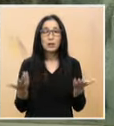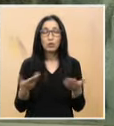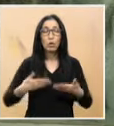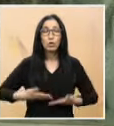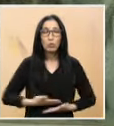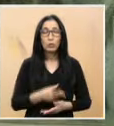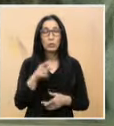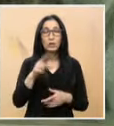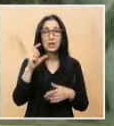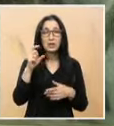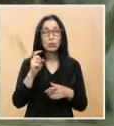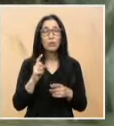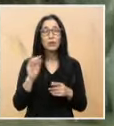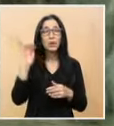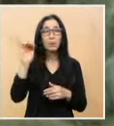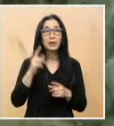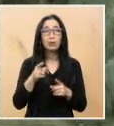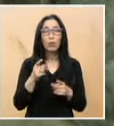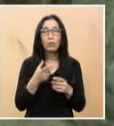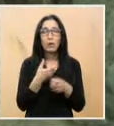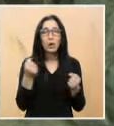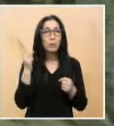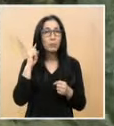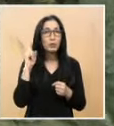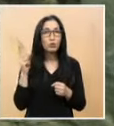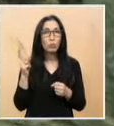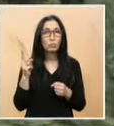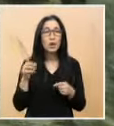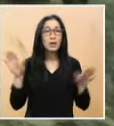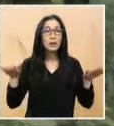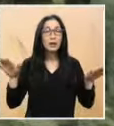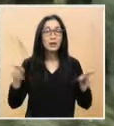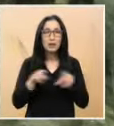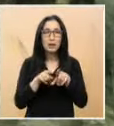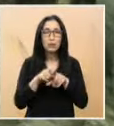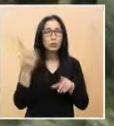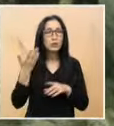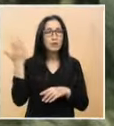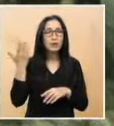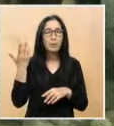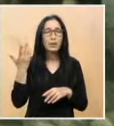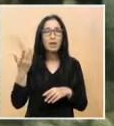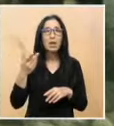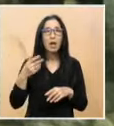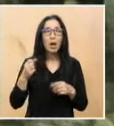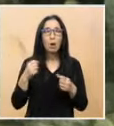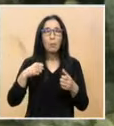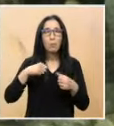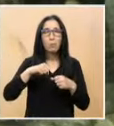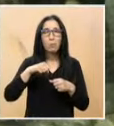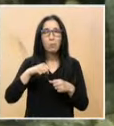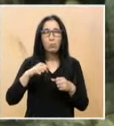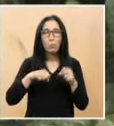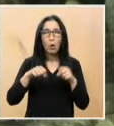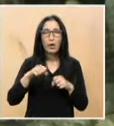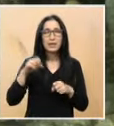безшумна. Защо е необходимо тази сова да бъде толкова безшумна, да може да лети като съвременен боен самолет, който да не